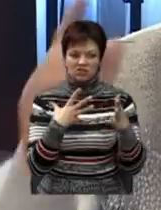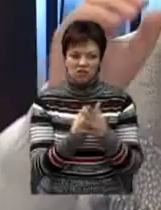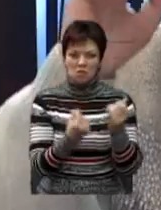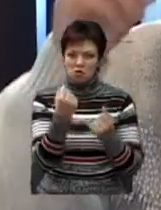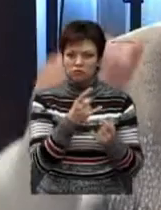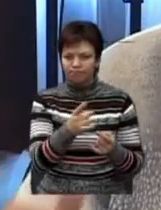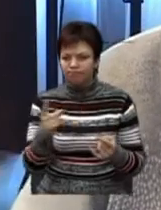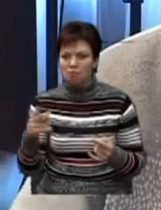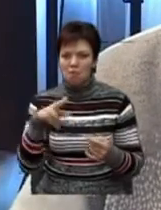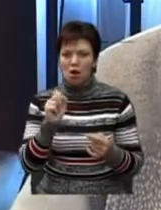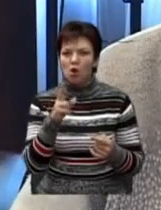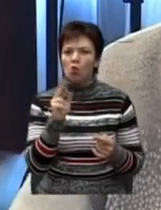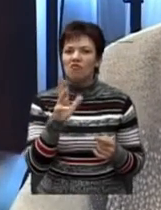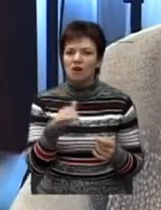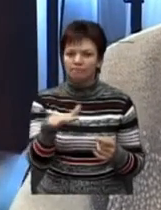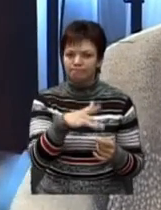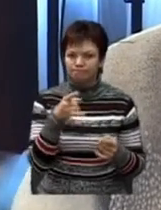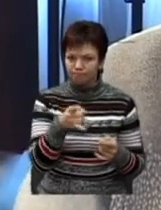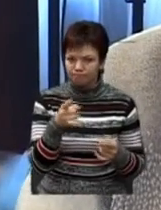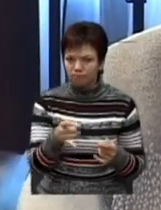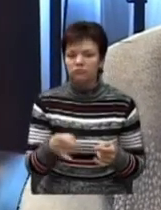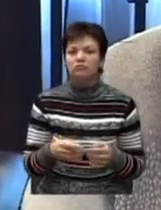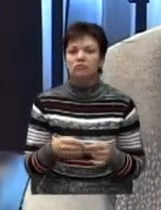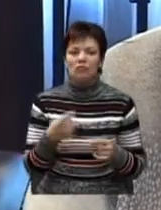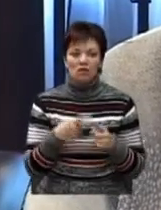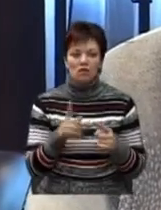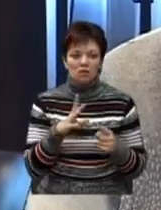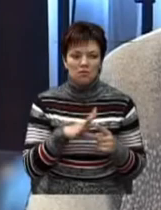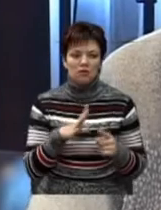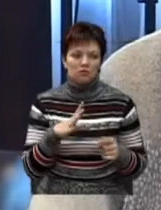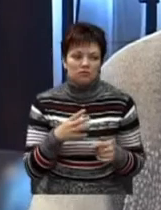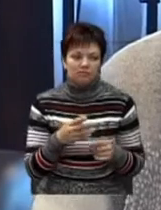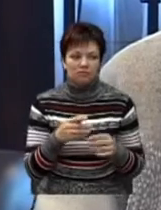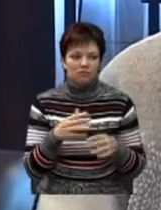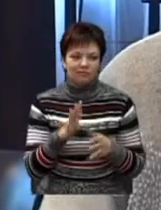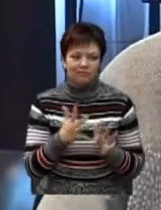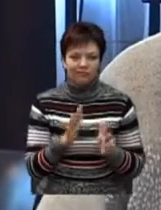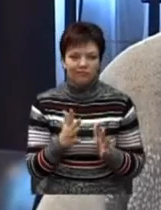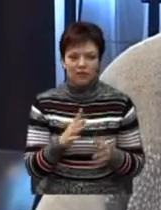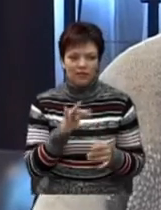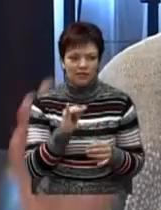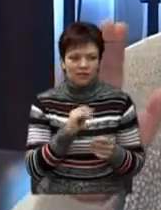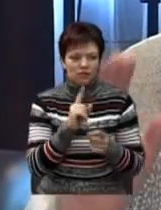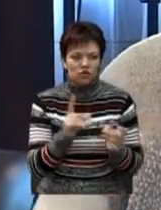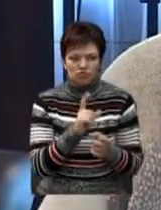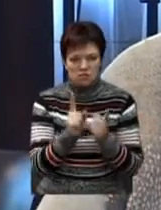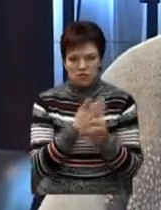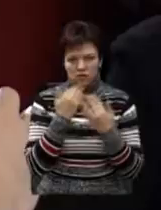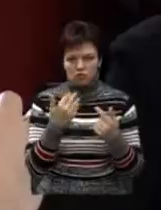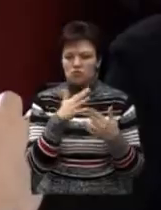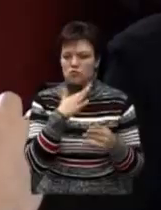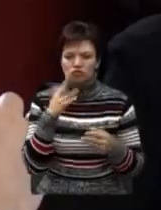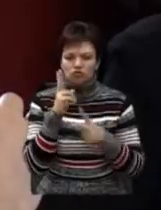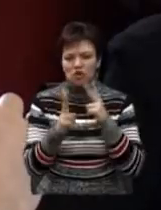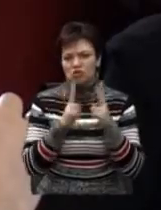когда тот был еще в то время министром по чрезвычайным ситуациям. Но обстановка не меняется, все это